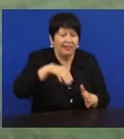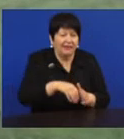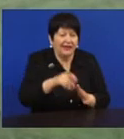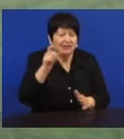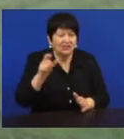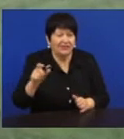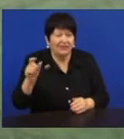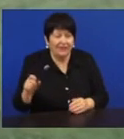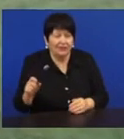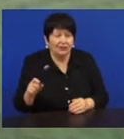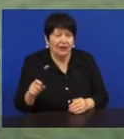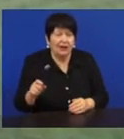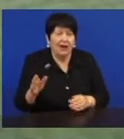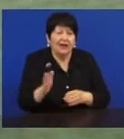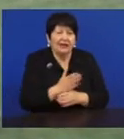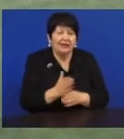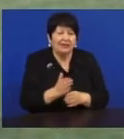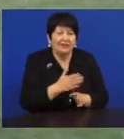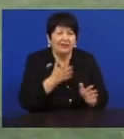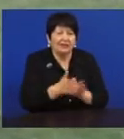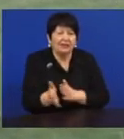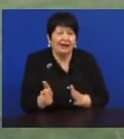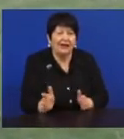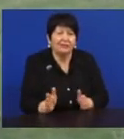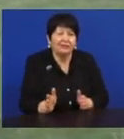implicare a cetățenilor în gestionarea